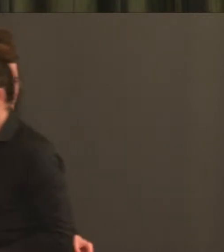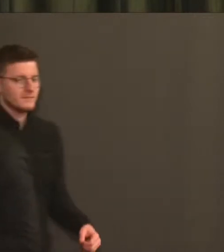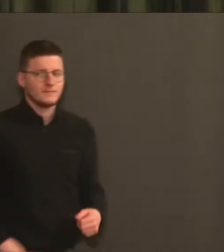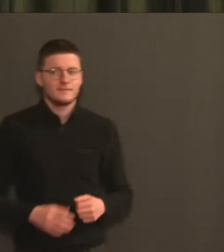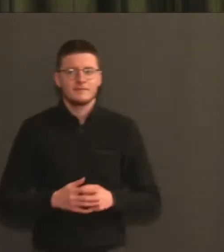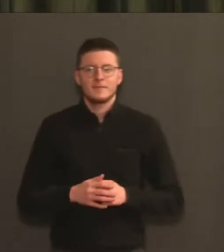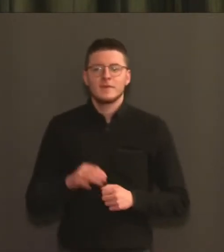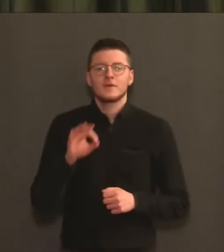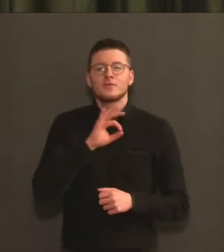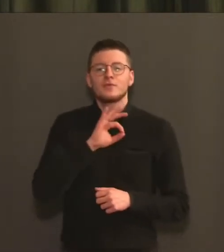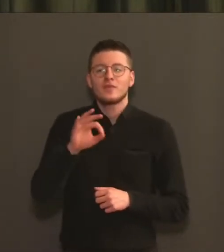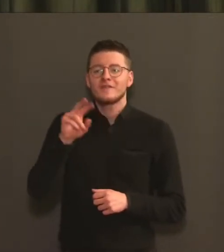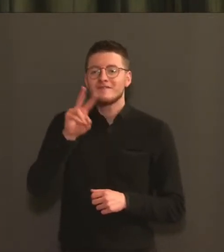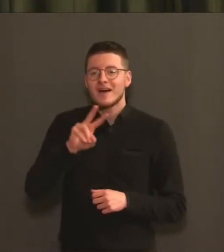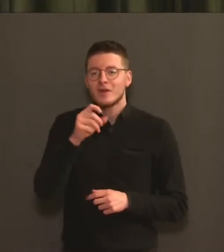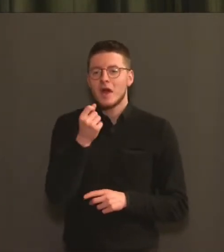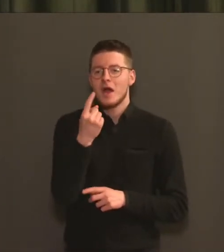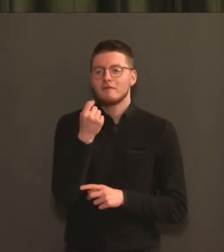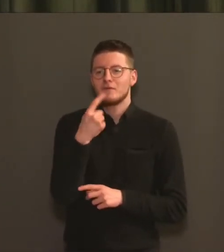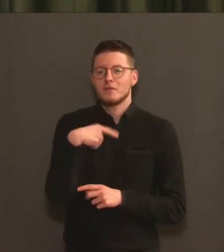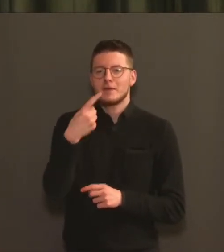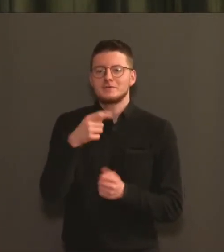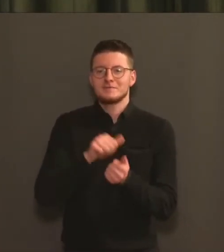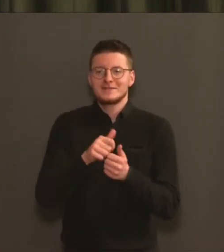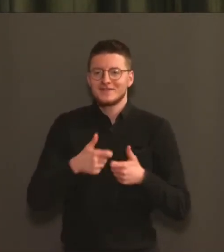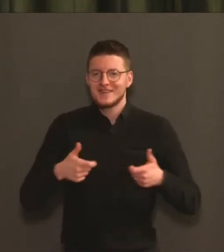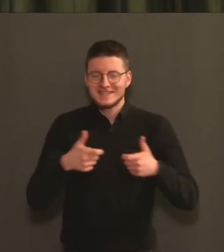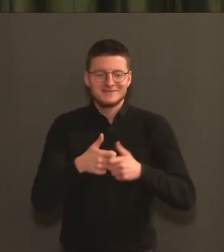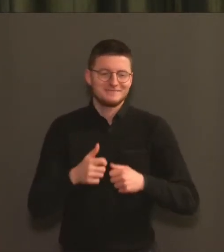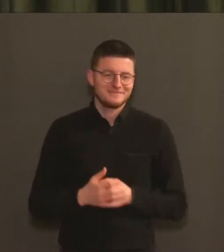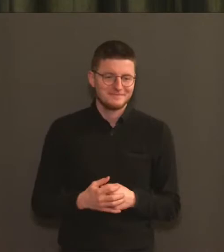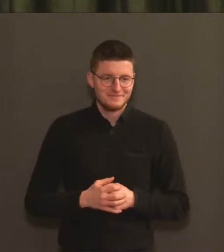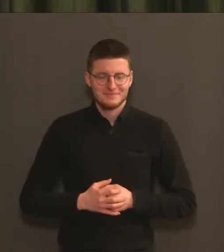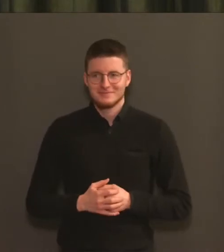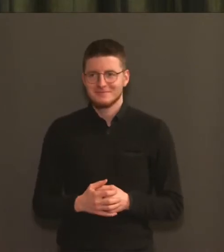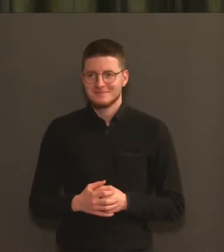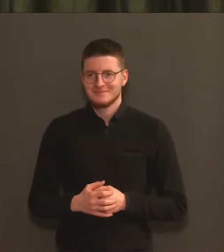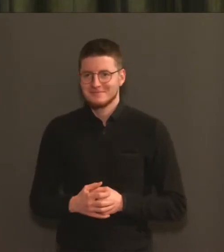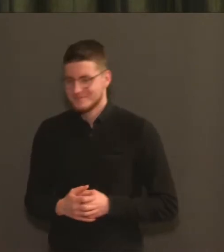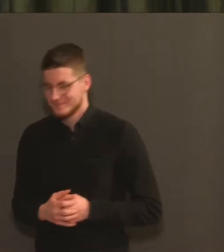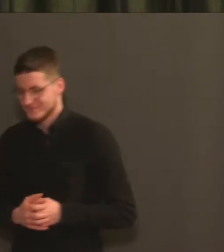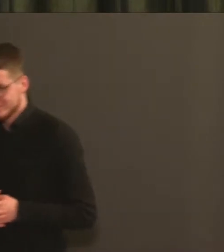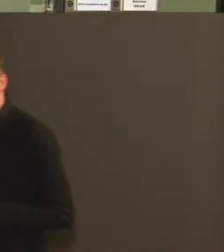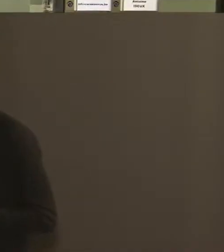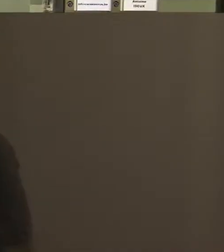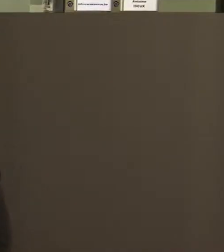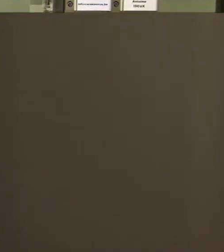persconferentie. Dag.